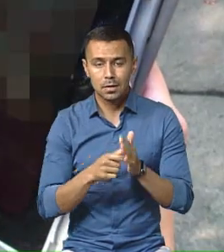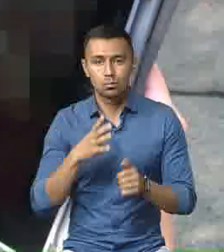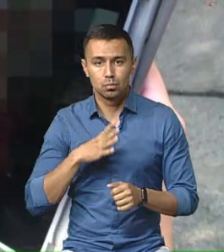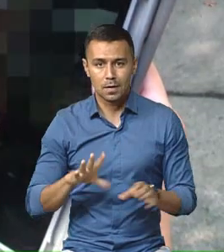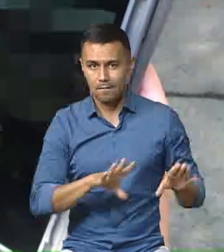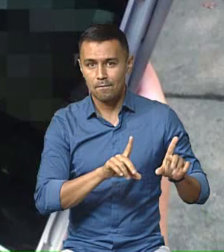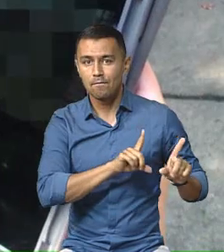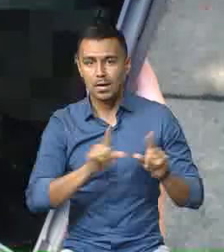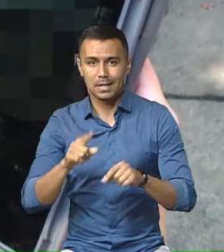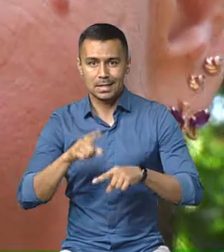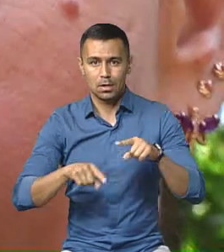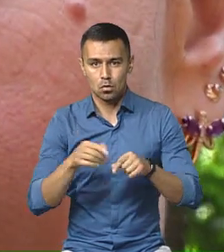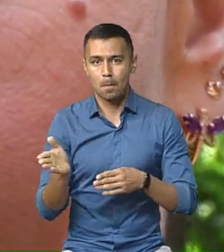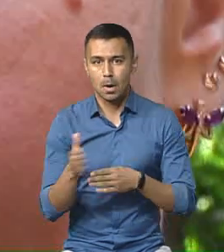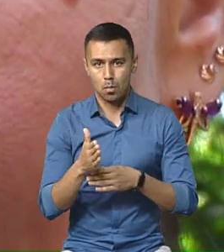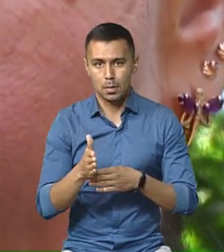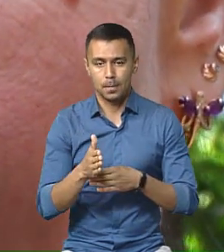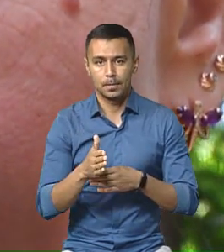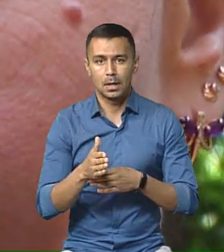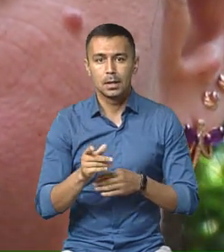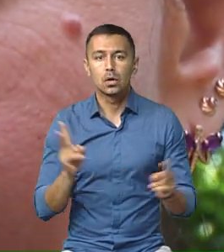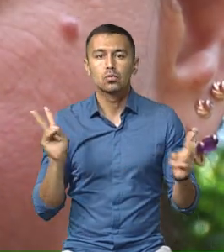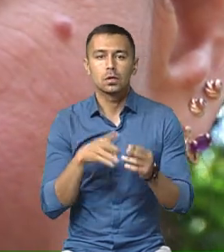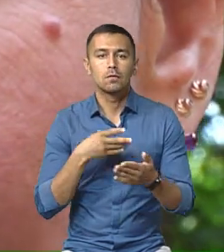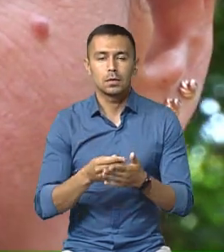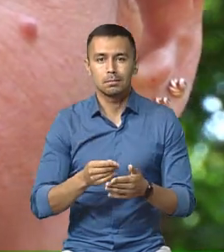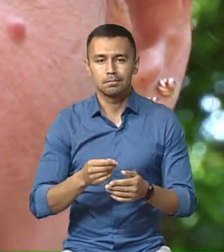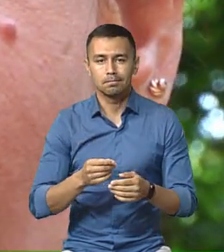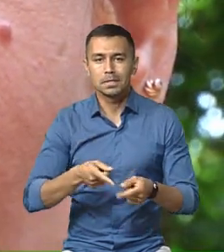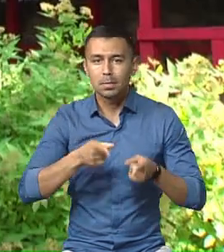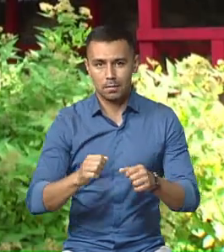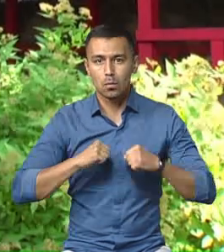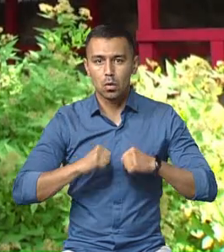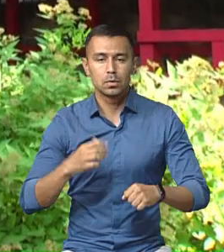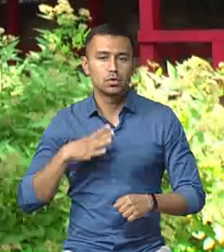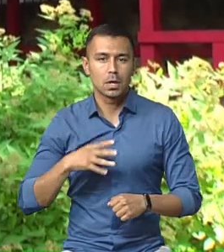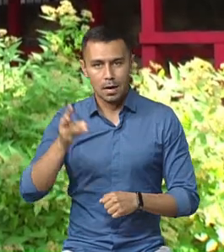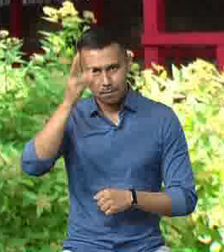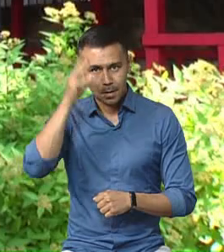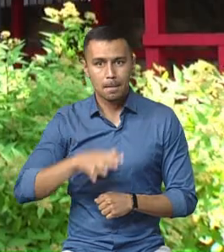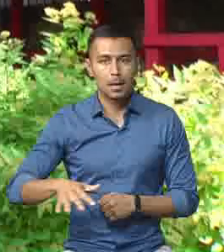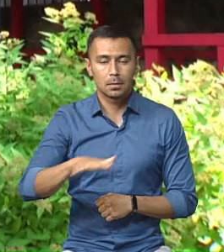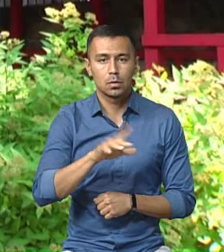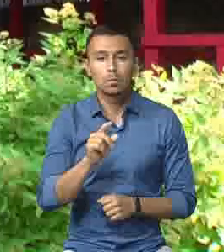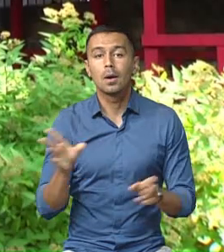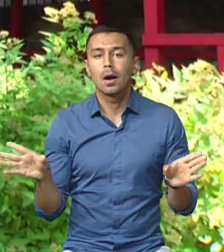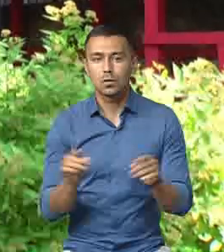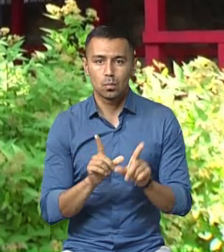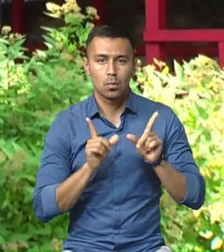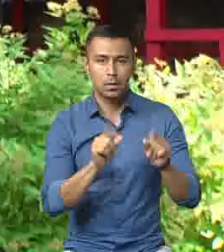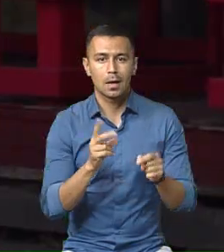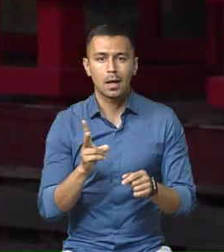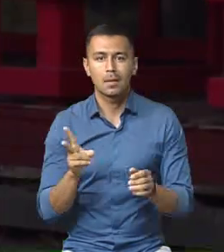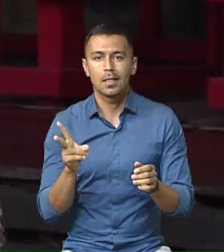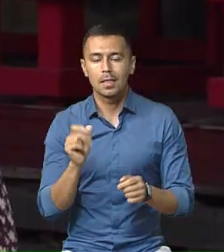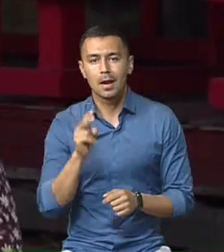мусила виїхати з рідного Маріуполя. На зустріч зі своїм сталевим оборонцем чекає у Хмельницькому, щоб разом поїхати на